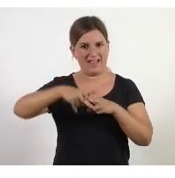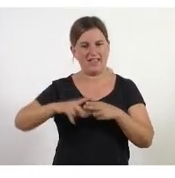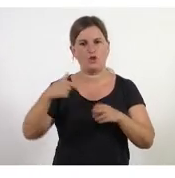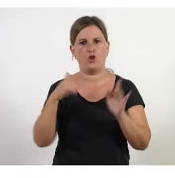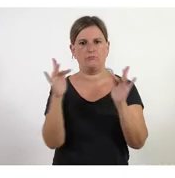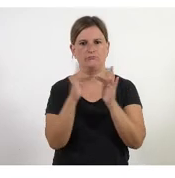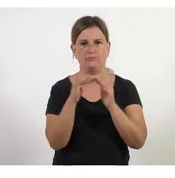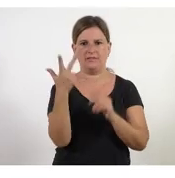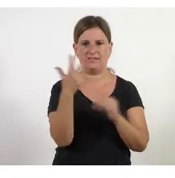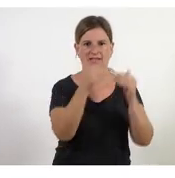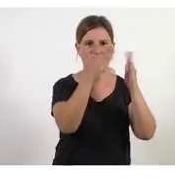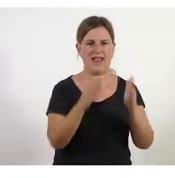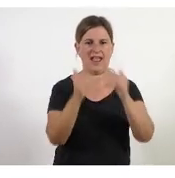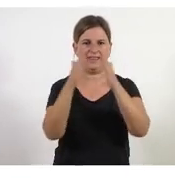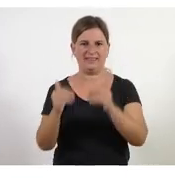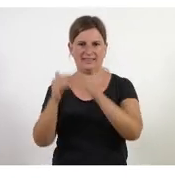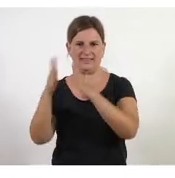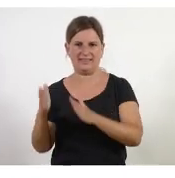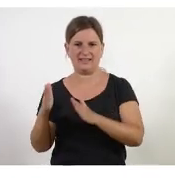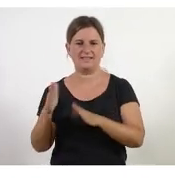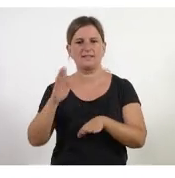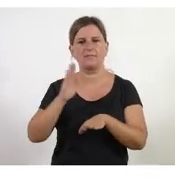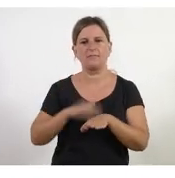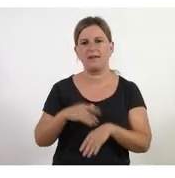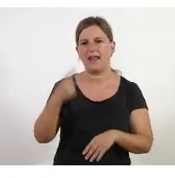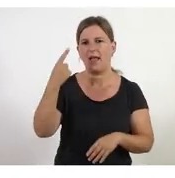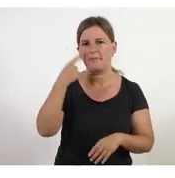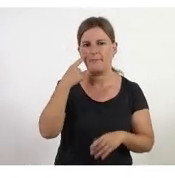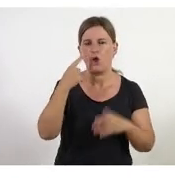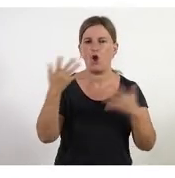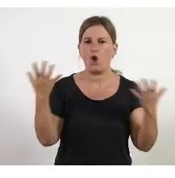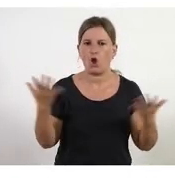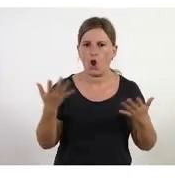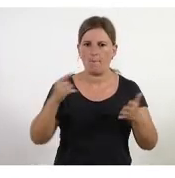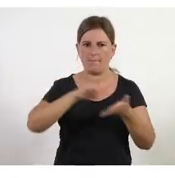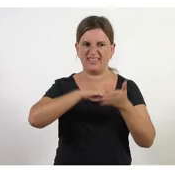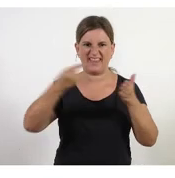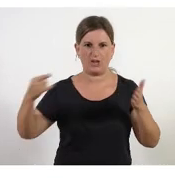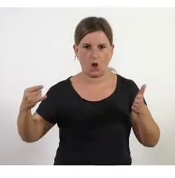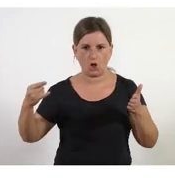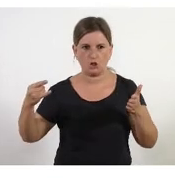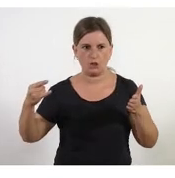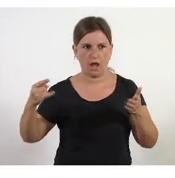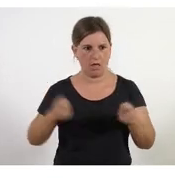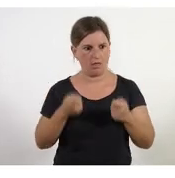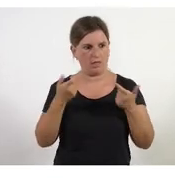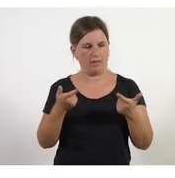tres entitats i veure com la tecnologia els ha permès